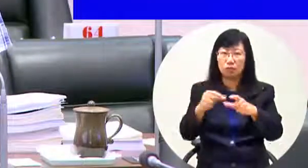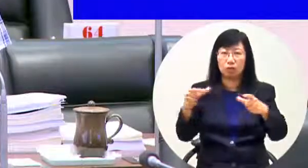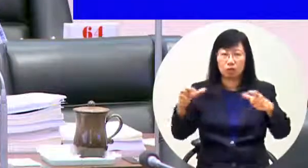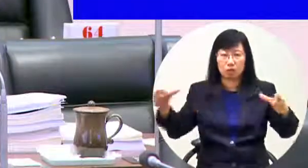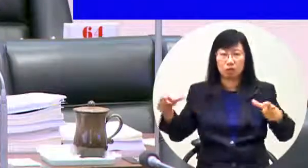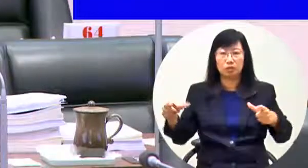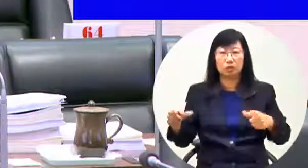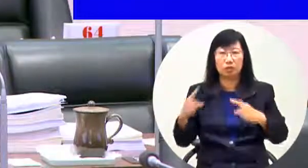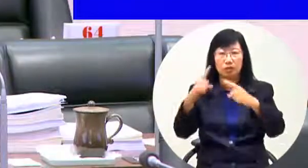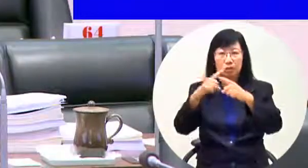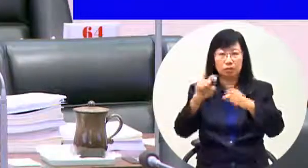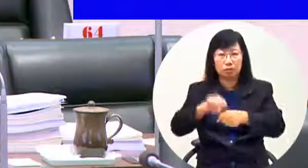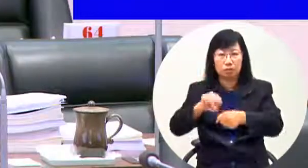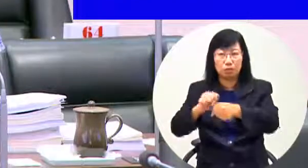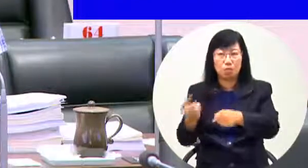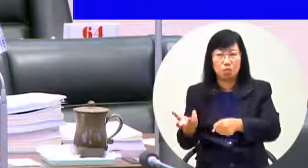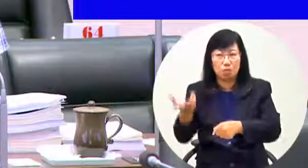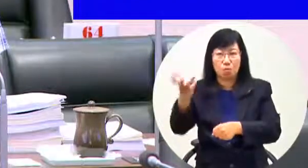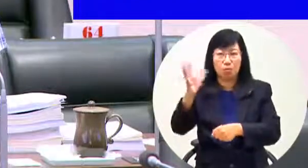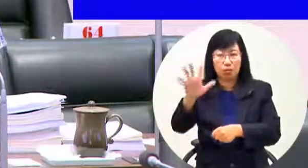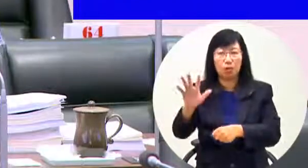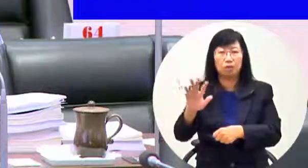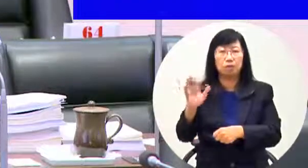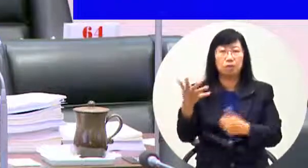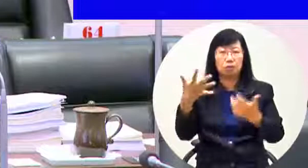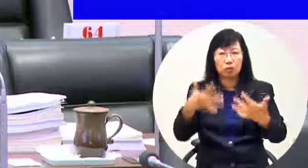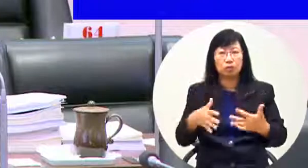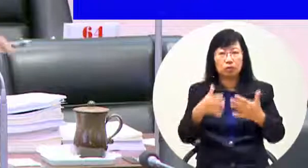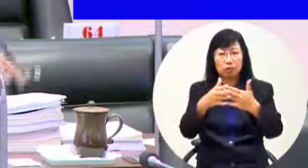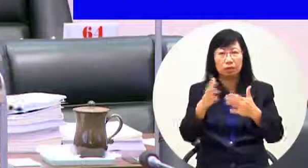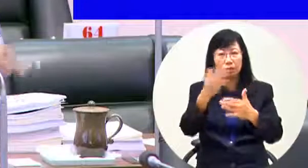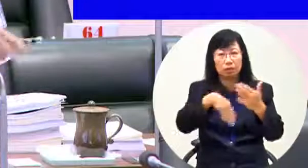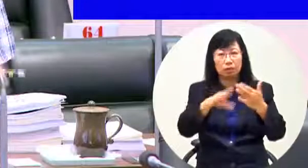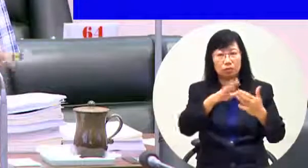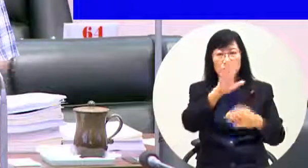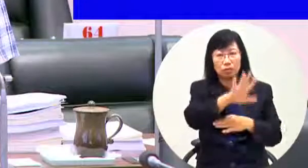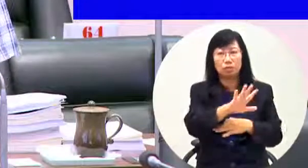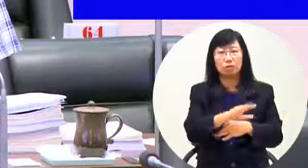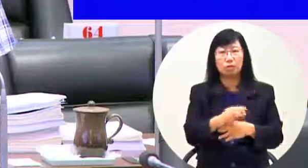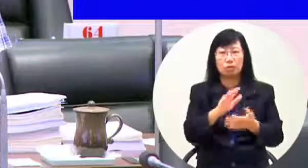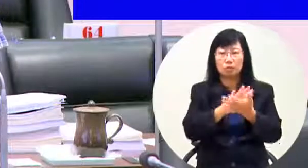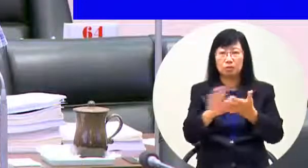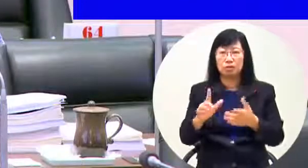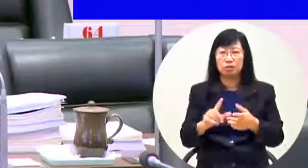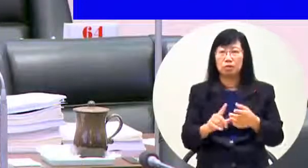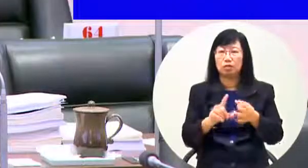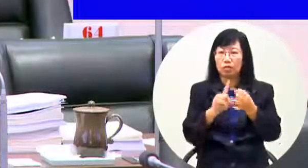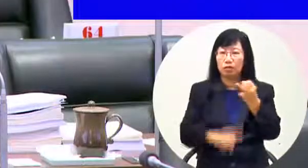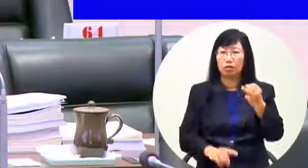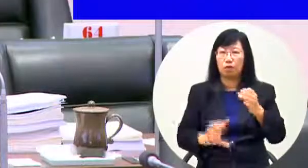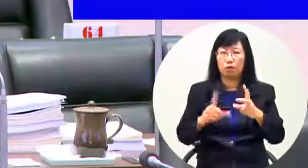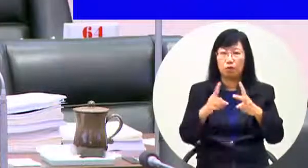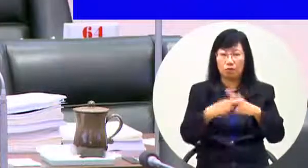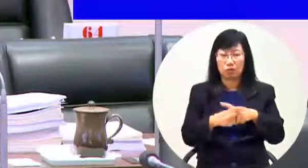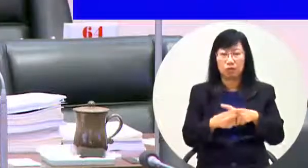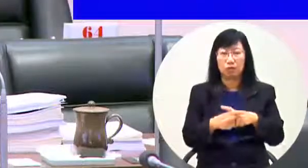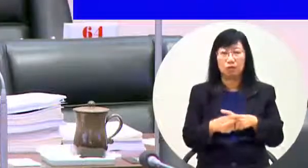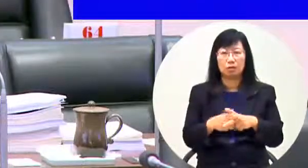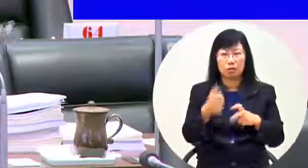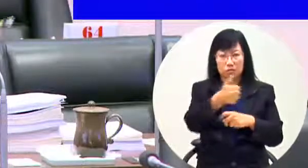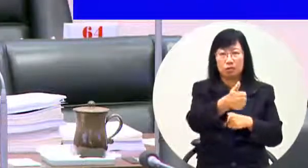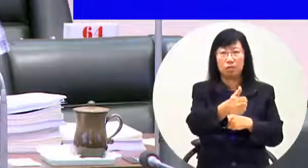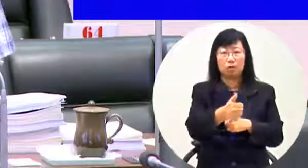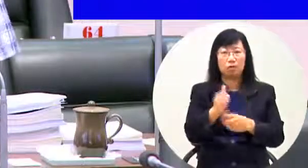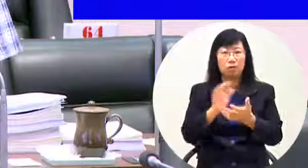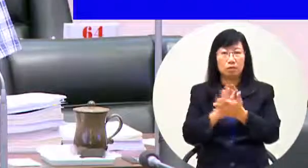是也要有学校，啊，我们清风国小就最好。以后未来的国小这边都可以重新排列组合，